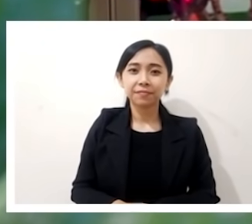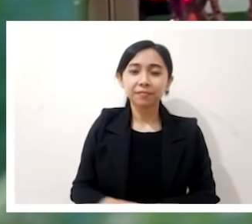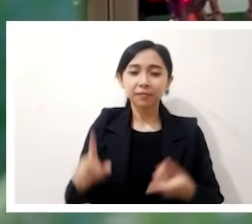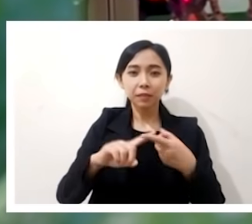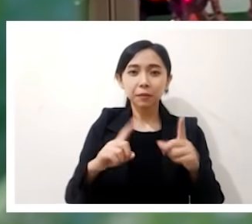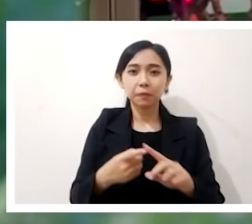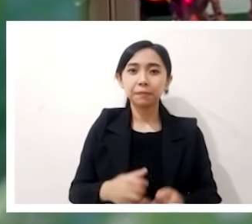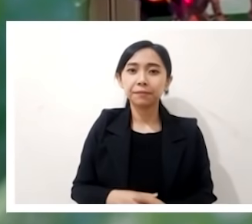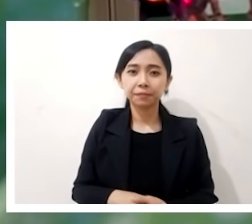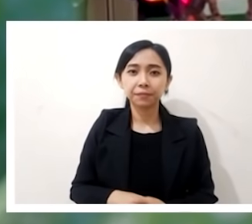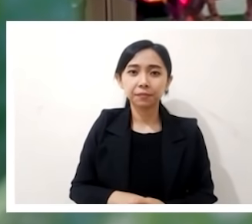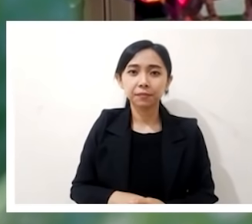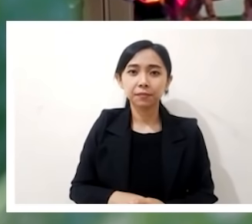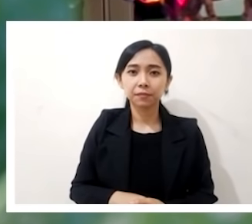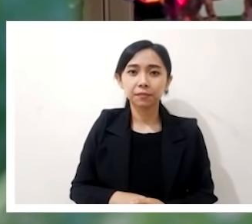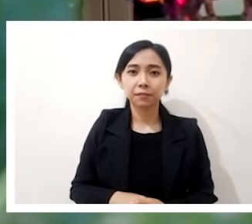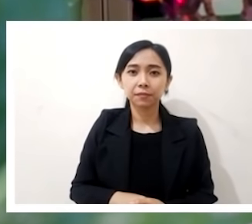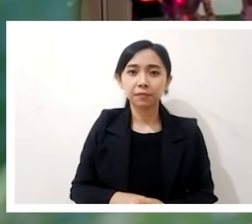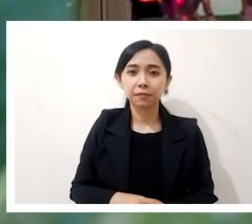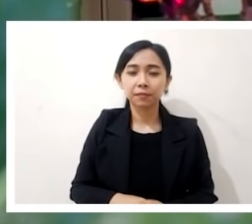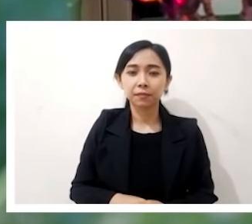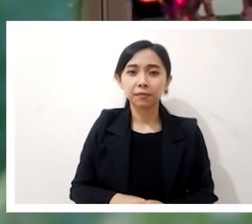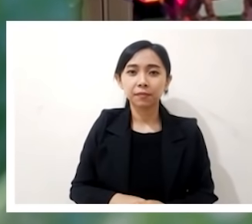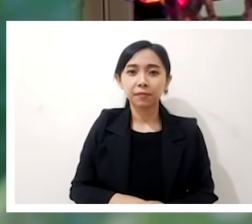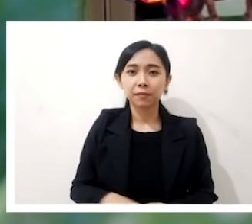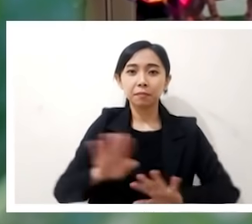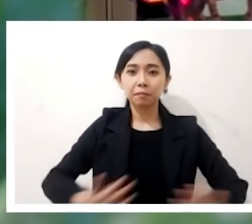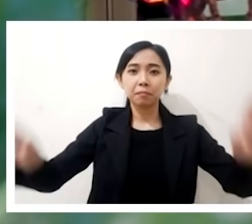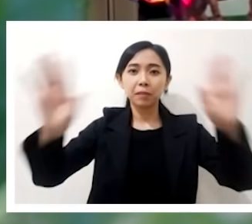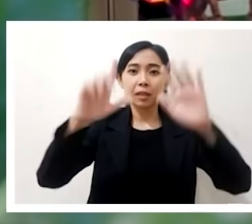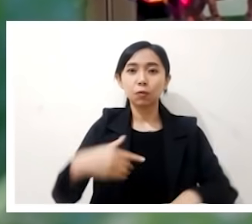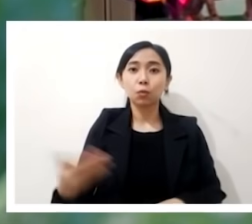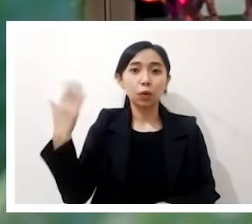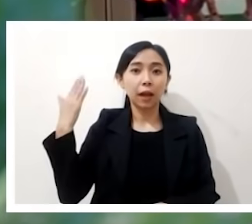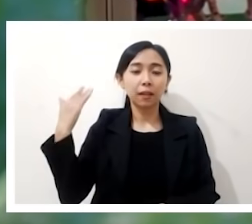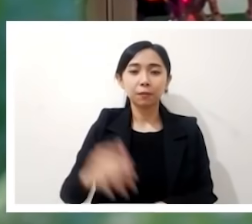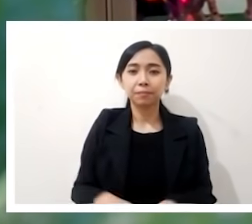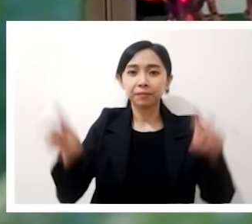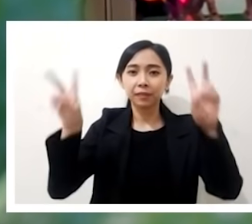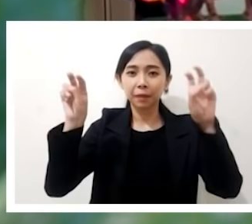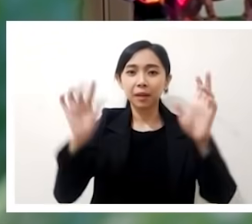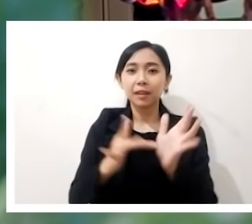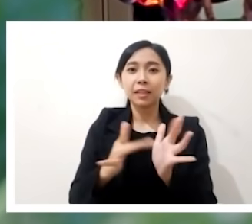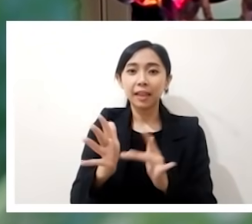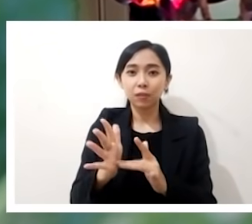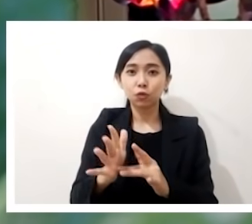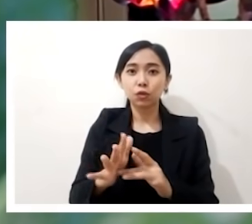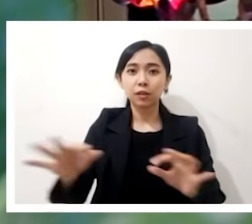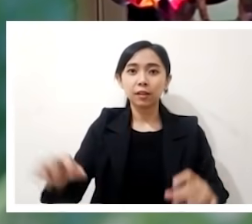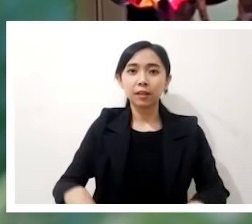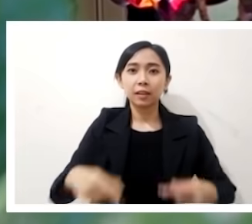Saudara-saudara, sebagaimana sudah direfleksikan bersama minggu lalu, tema Yesus Kristus sebagai Imam